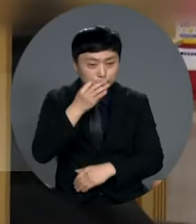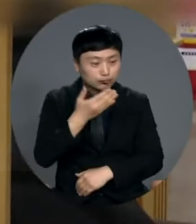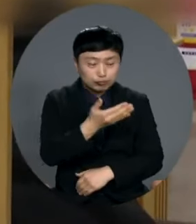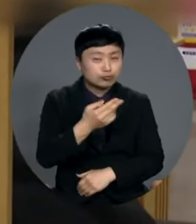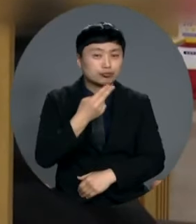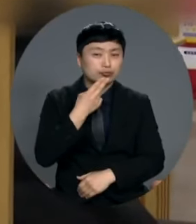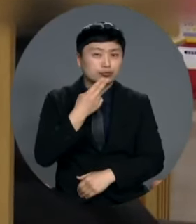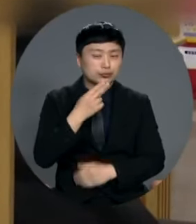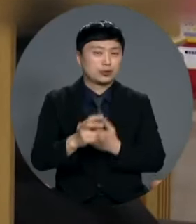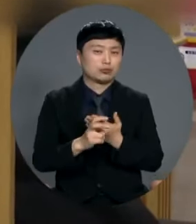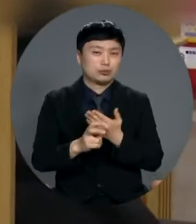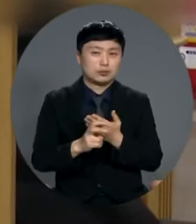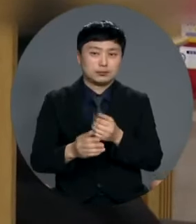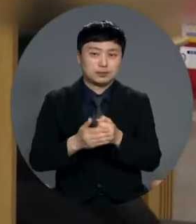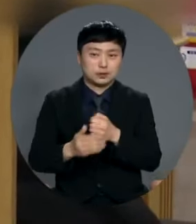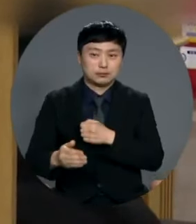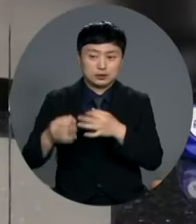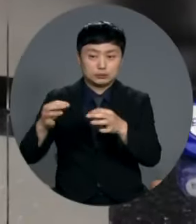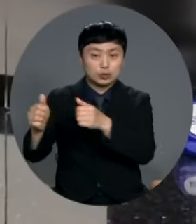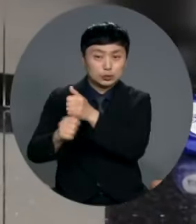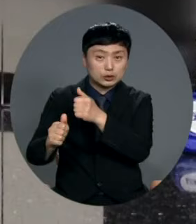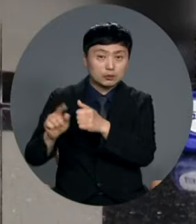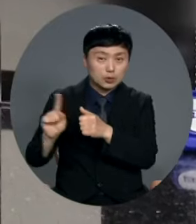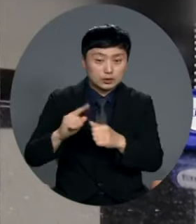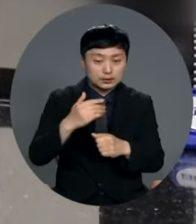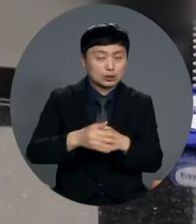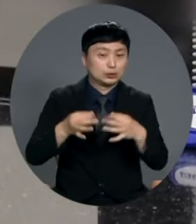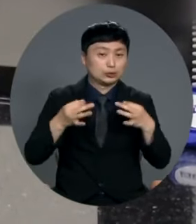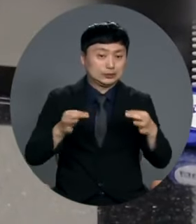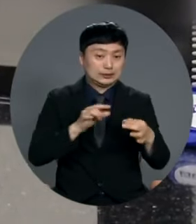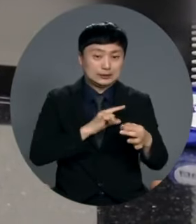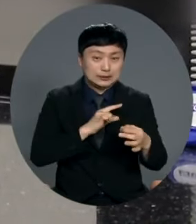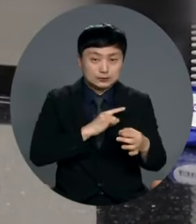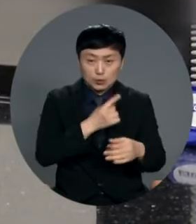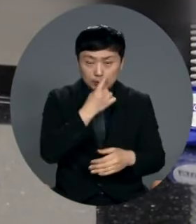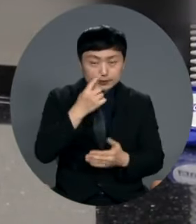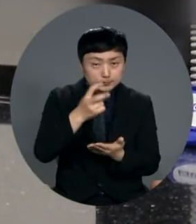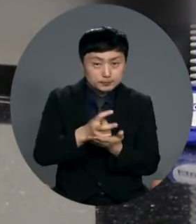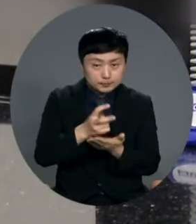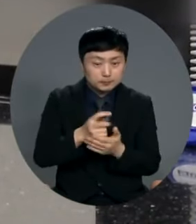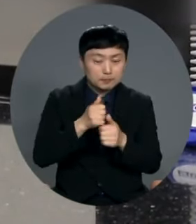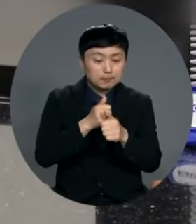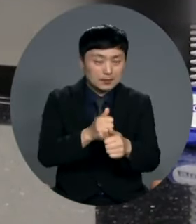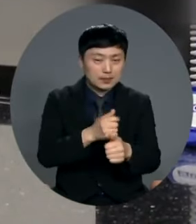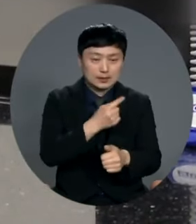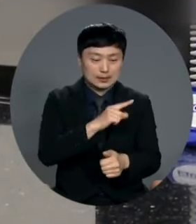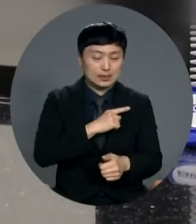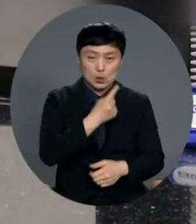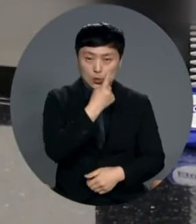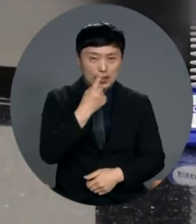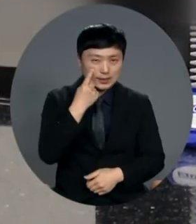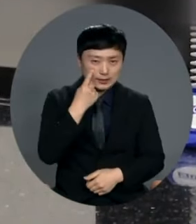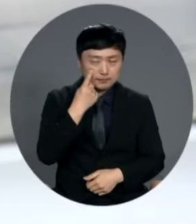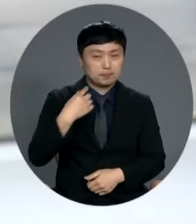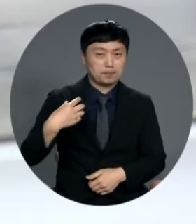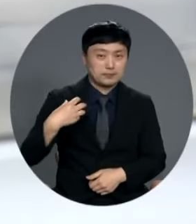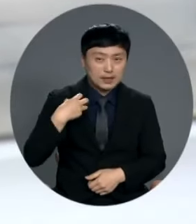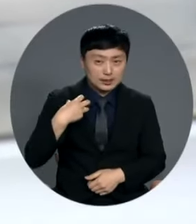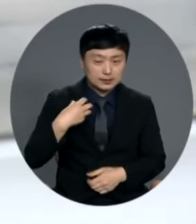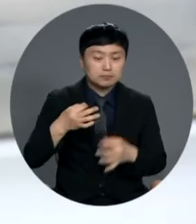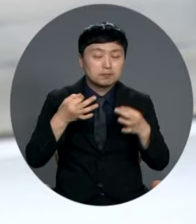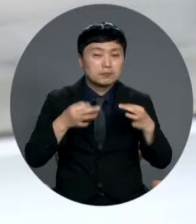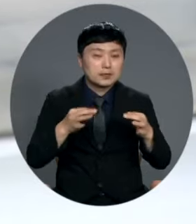않았습니다 금융위는 대원위 금융실명법상 금융거래시 정당한 실명 확인 의무 및